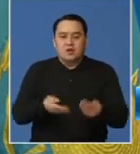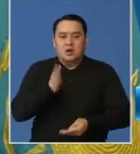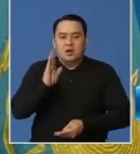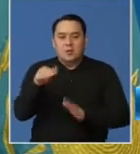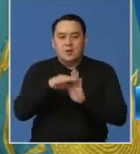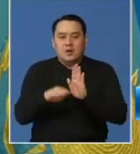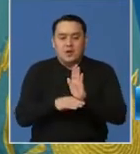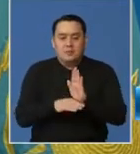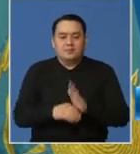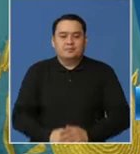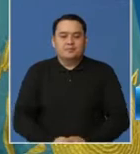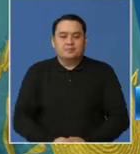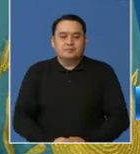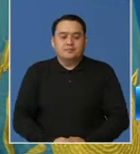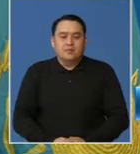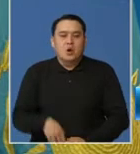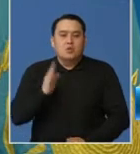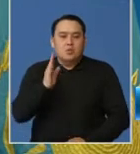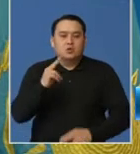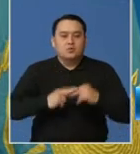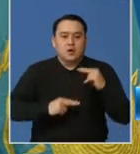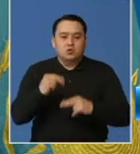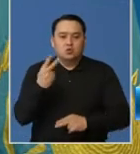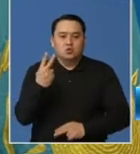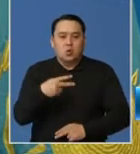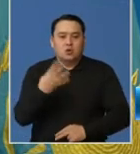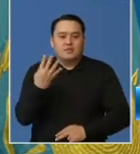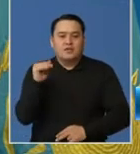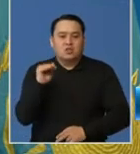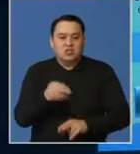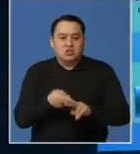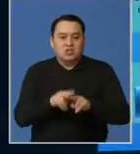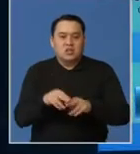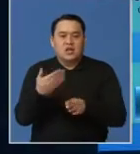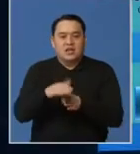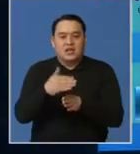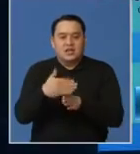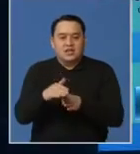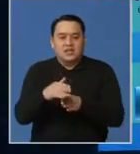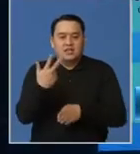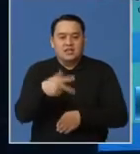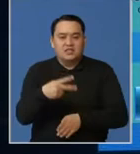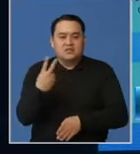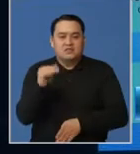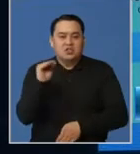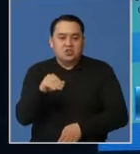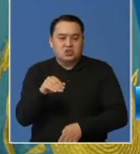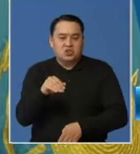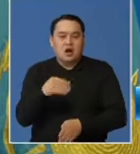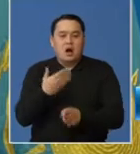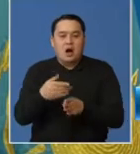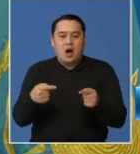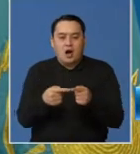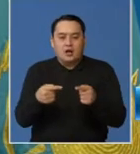по программе. В том числе будет построено 42 тысячи квадратных метров кредитного, 32 тысячи жилья